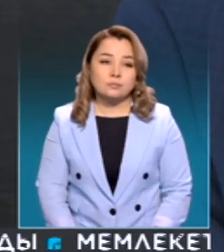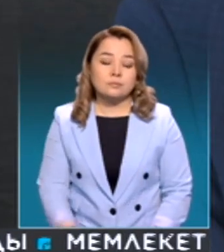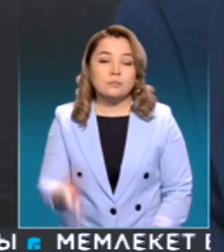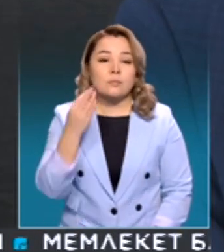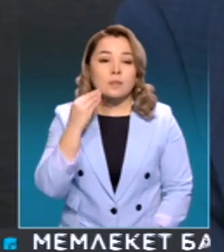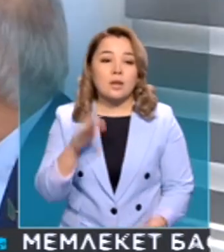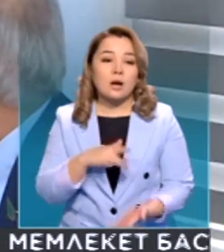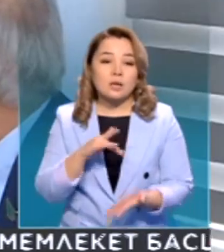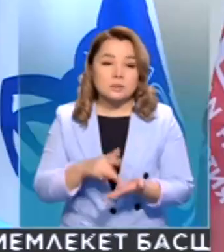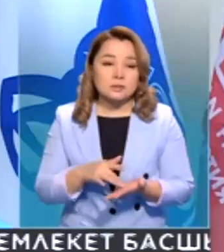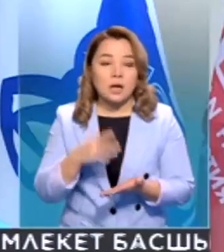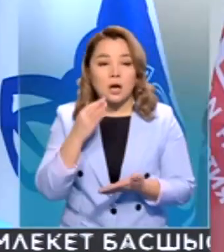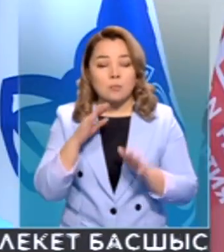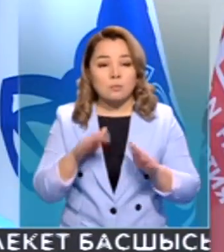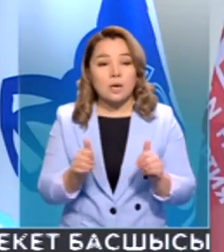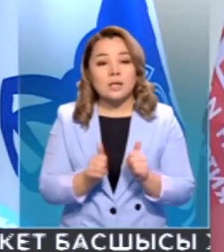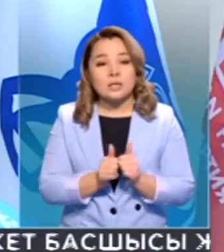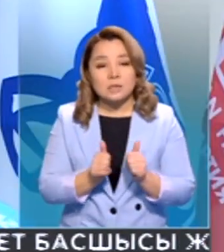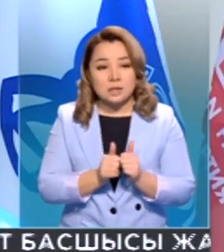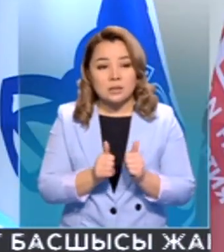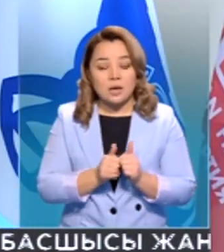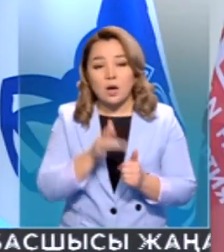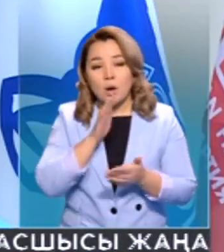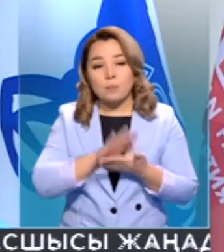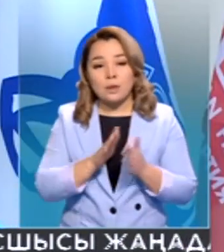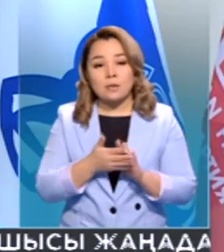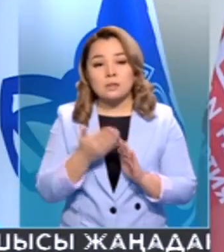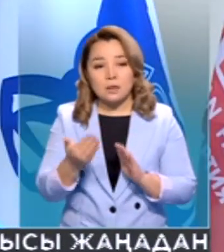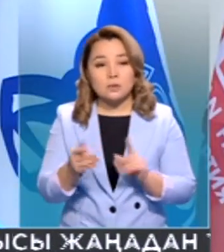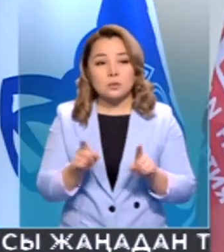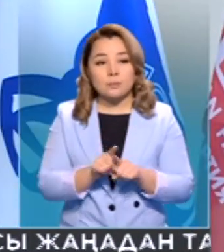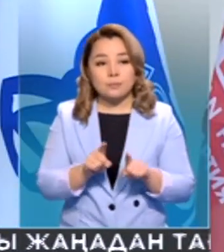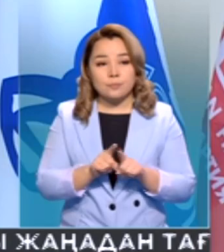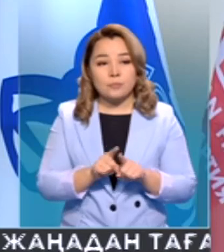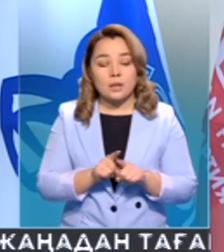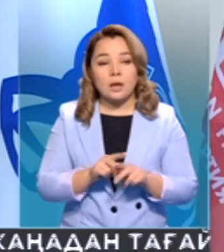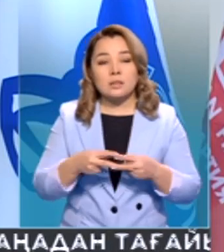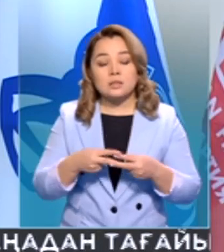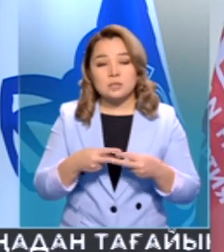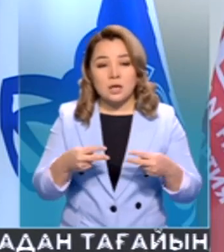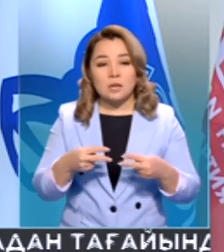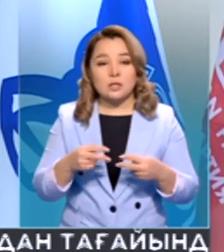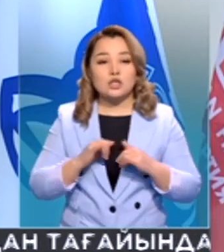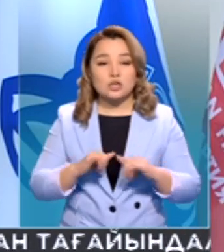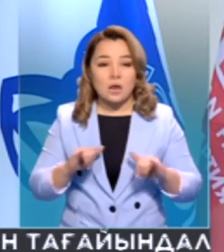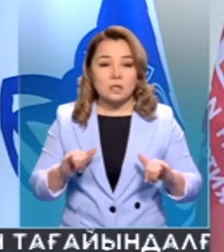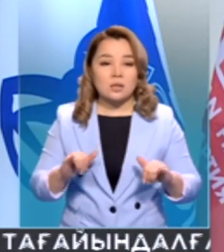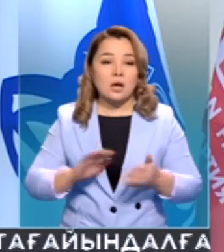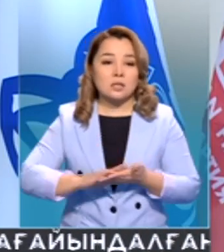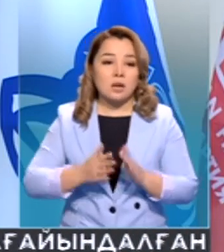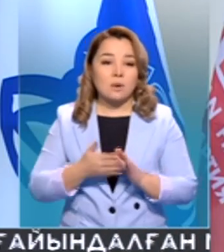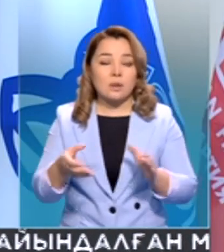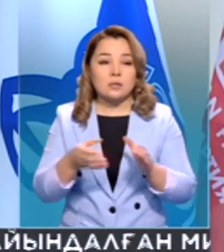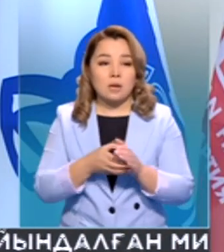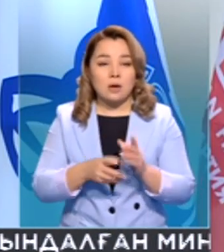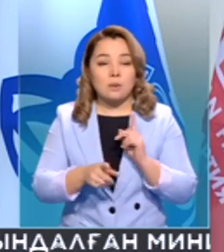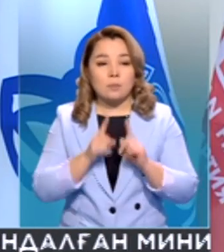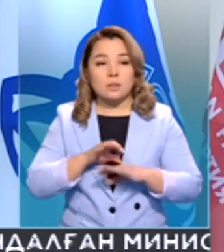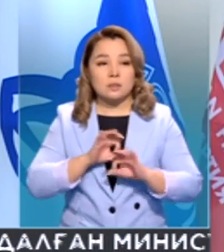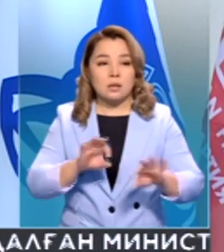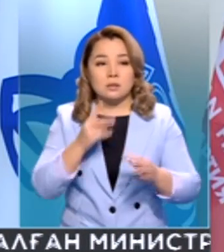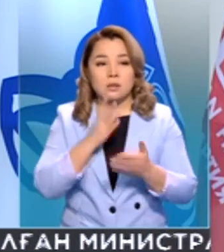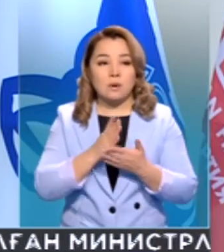Алматы қаласының және Алматыға іргелес елді мекендердің мына тең жағдайда дамуы мәселесін